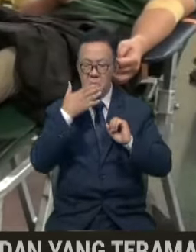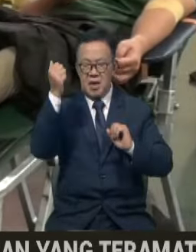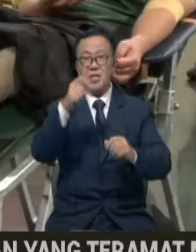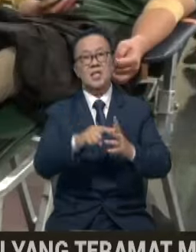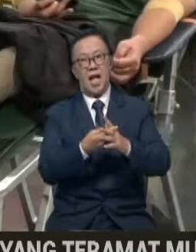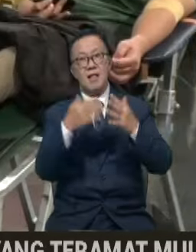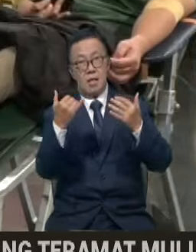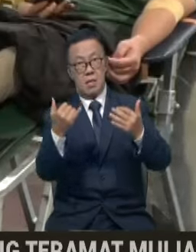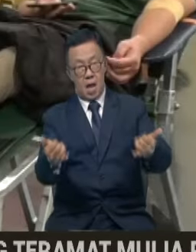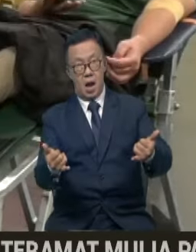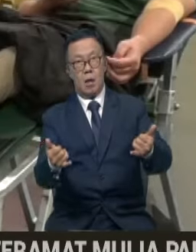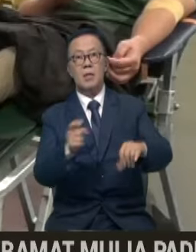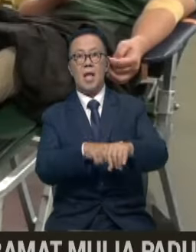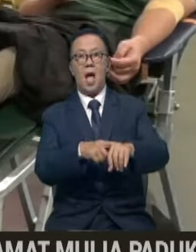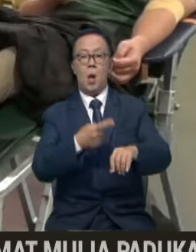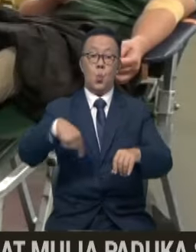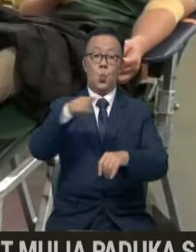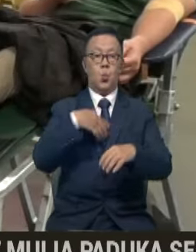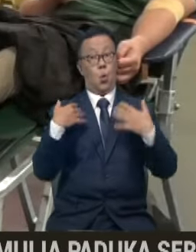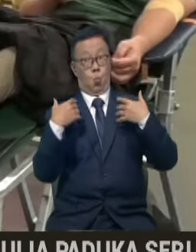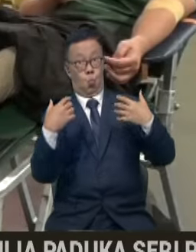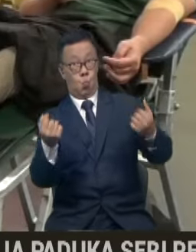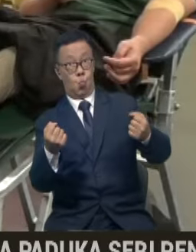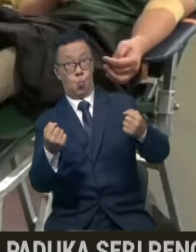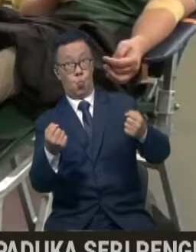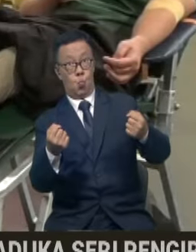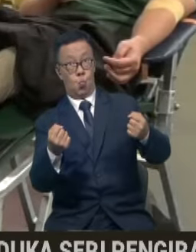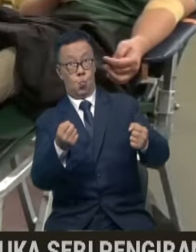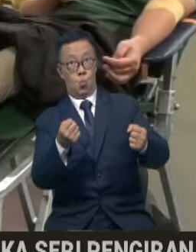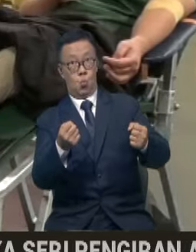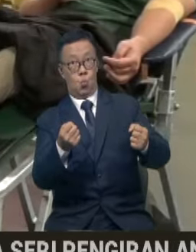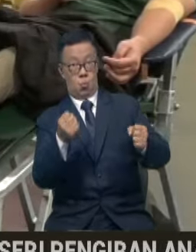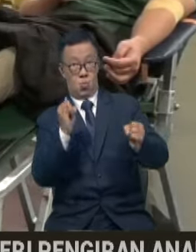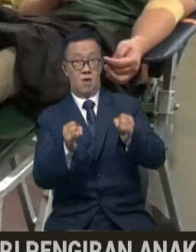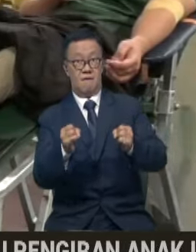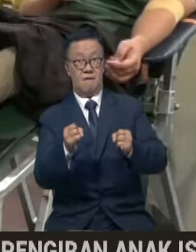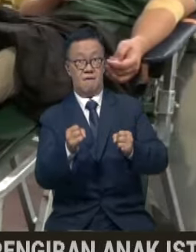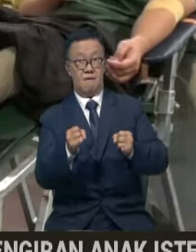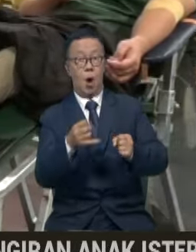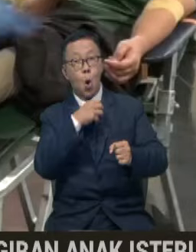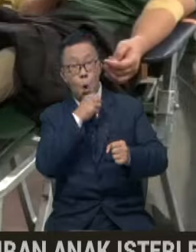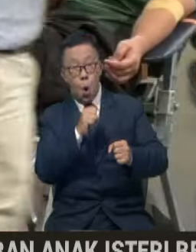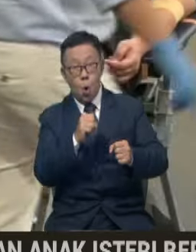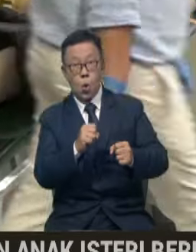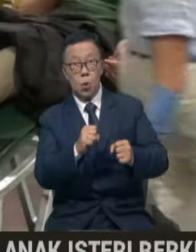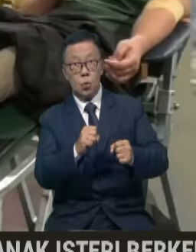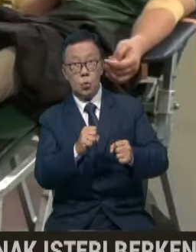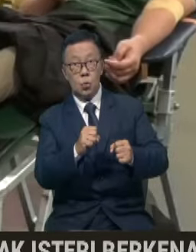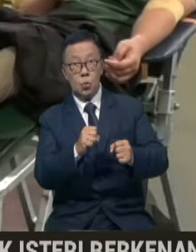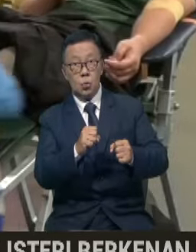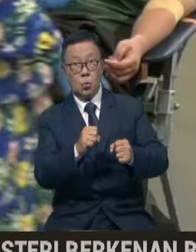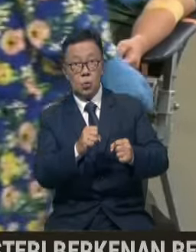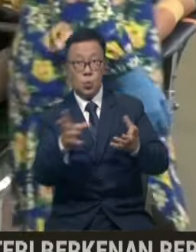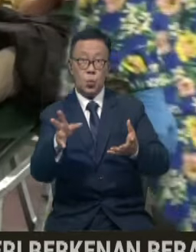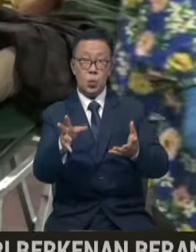masa kita ni masih lagi muda atau sehat. Kalau sudah kita ni indah lagi berlaku menderma darah, so we